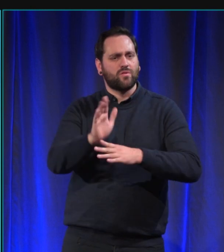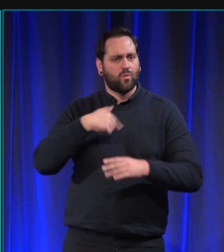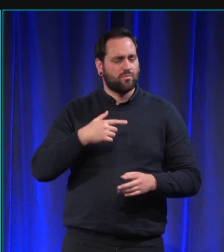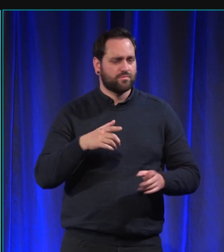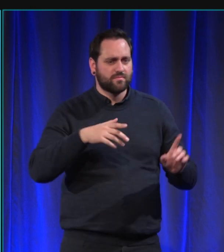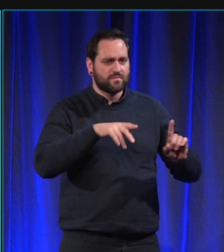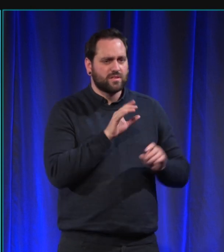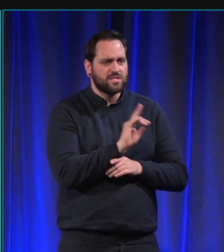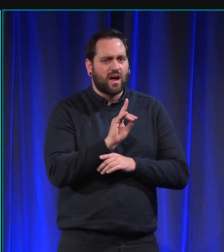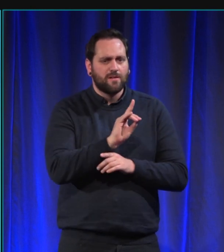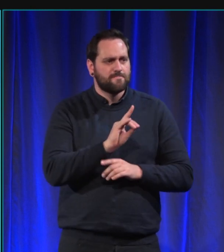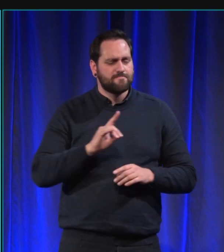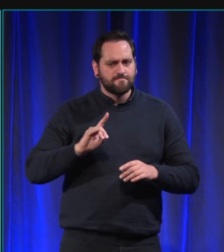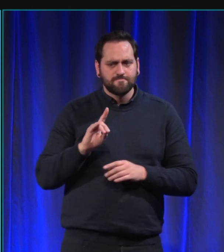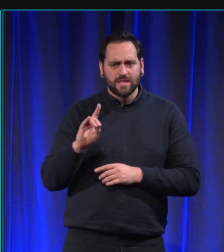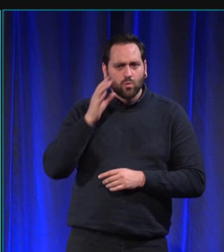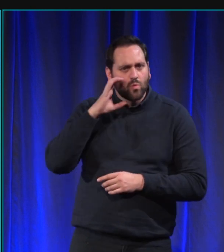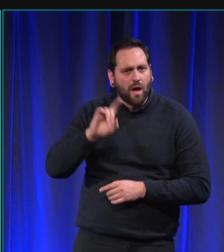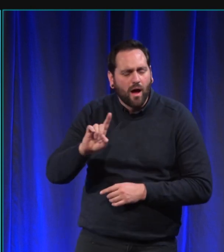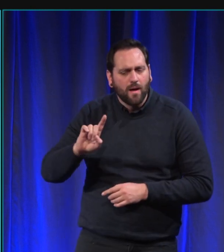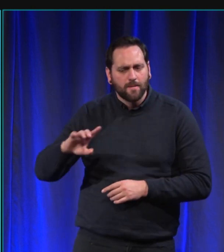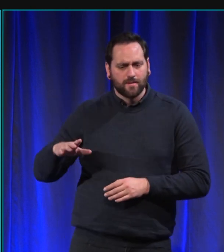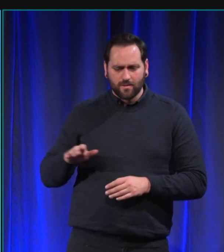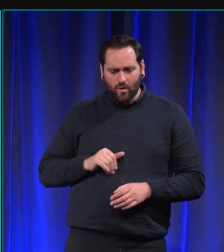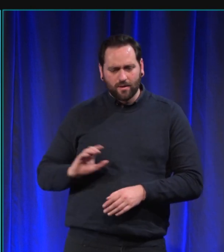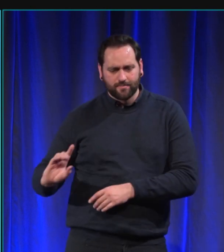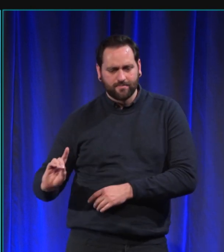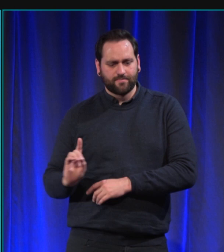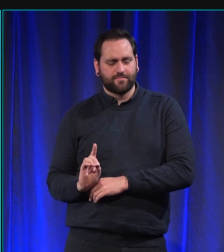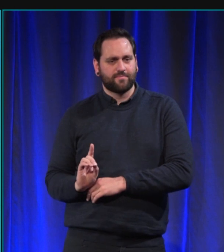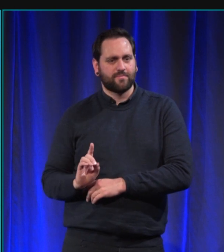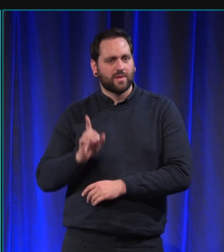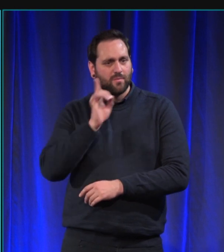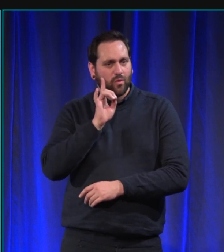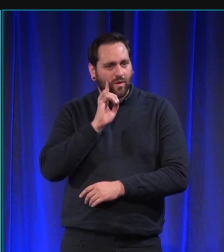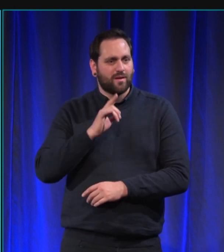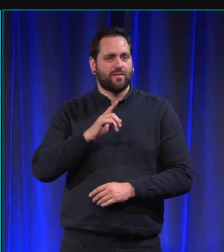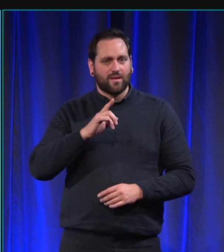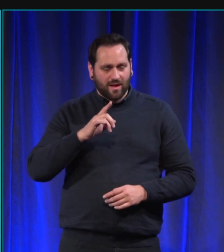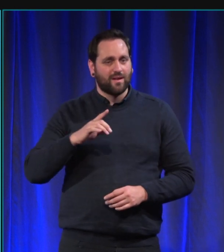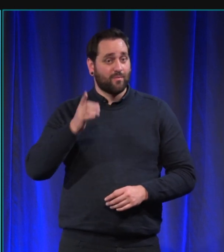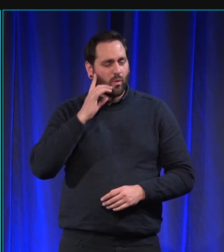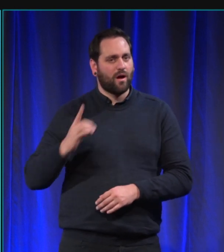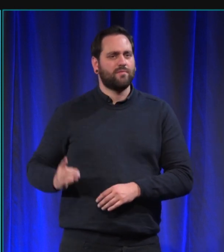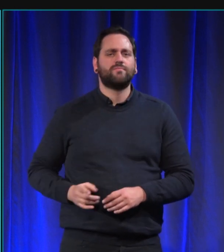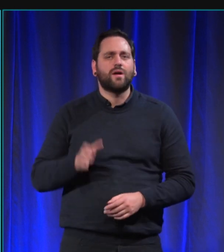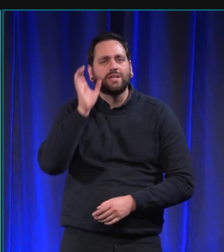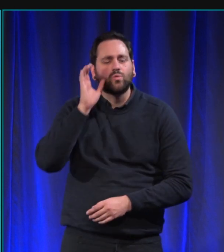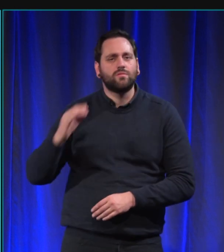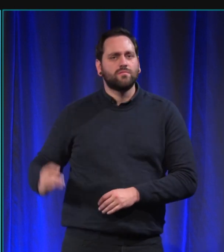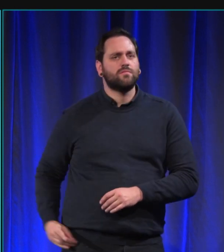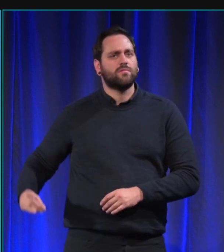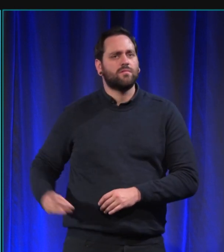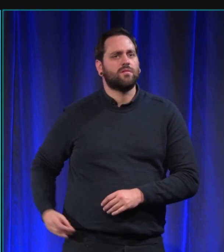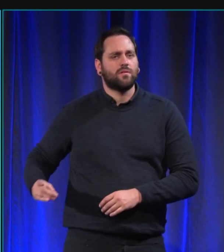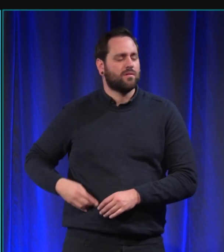avec elle et elle s'est mise sur moi je me suis rendu compte que ça faisait 10 minutes qu'elle m'expliquait qu'il était temps que je prenne mon médicament et que je prenne soin de moi parce que j'étais en train d